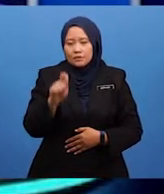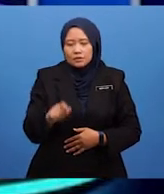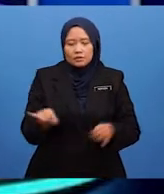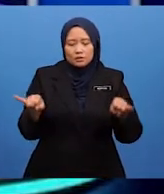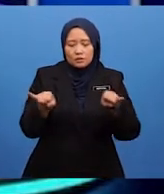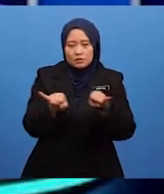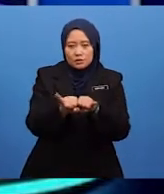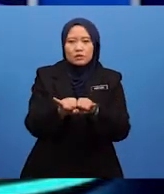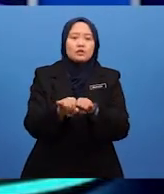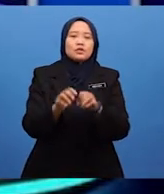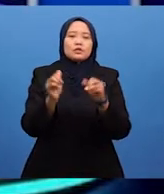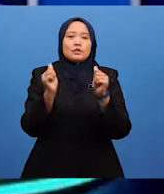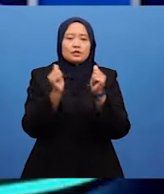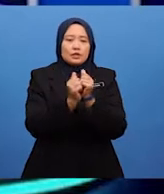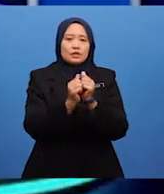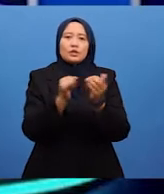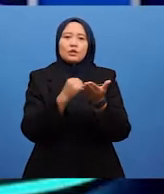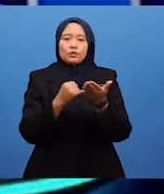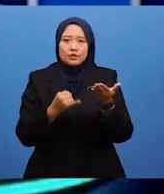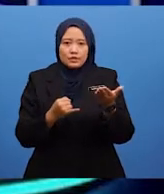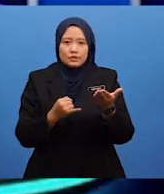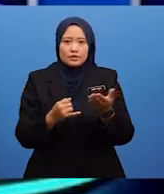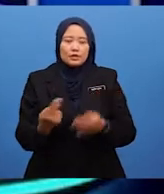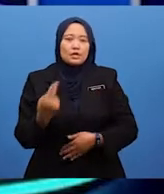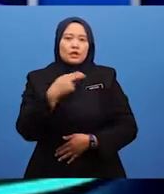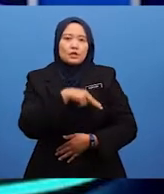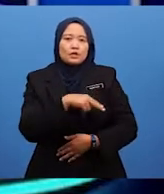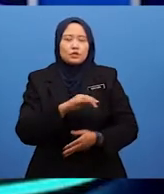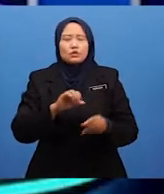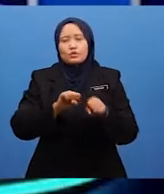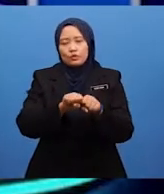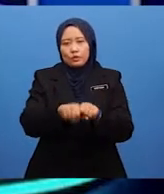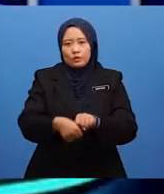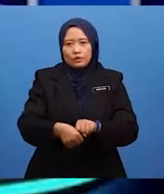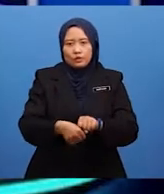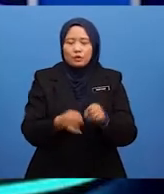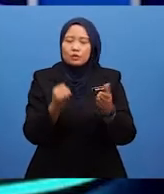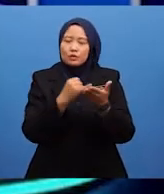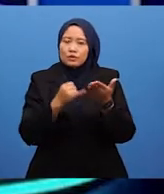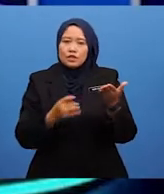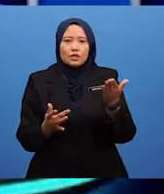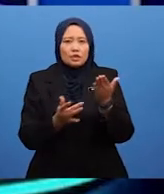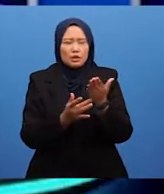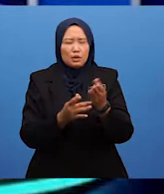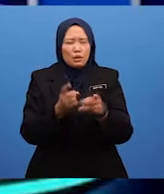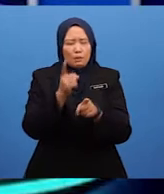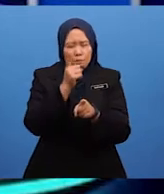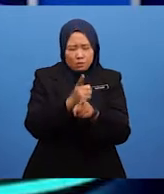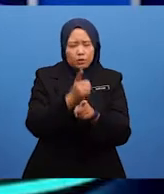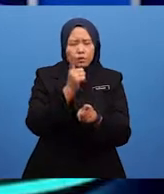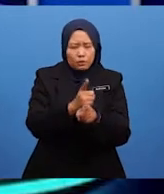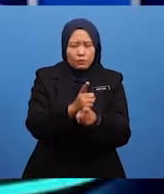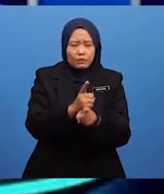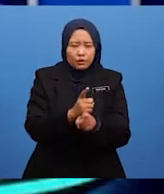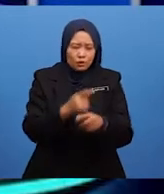sesuai dengan lukisan hendak dihasilkan supaya dapat menghasilkan lukisan teknik ke yang benar-benar mengikuti ukuran dan